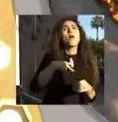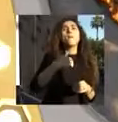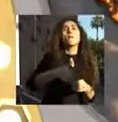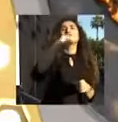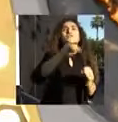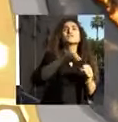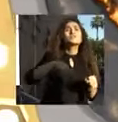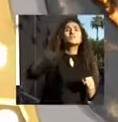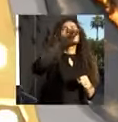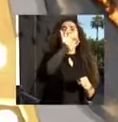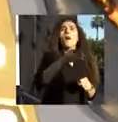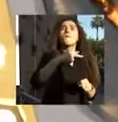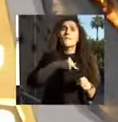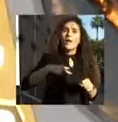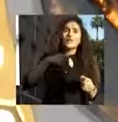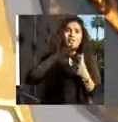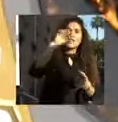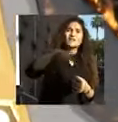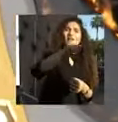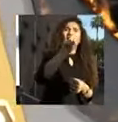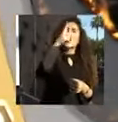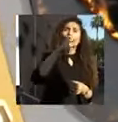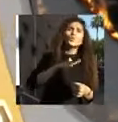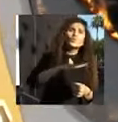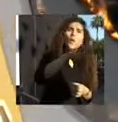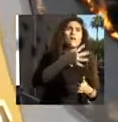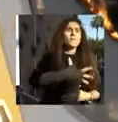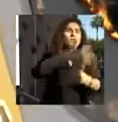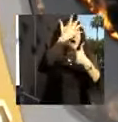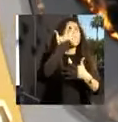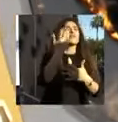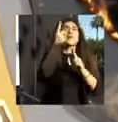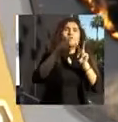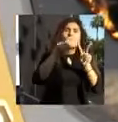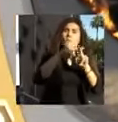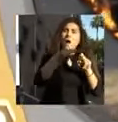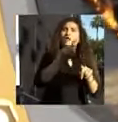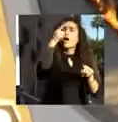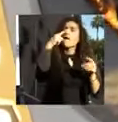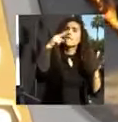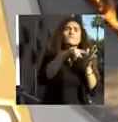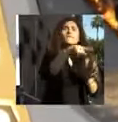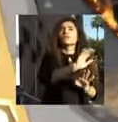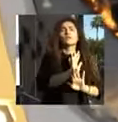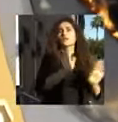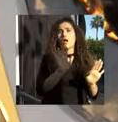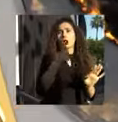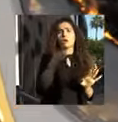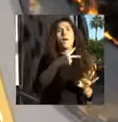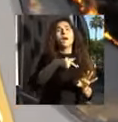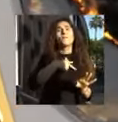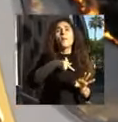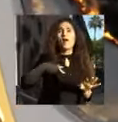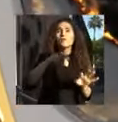başkanlarına. Belediyecilik sadece yoldan, binadan, ranttan, imardan ibaret değildir.